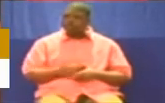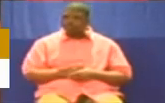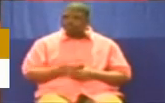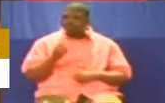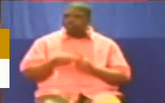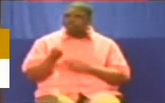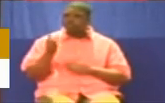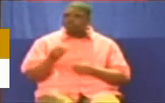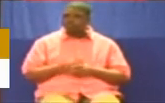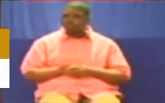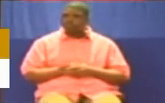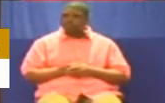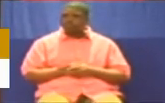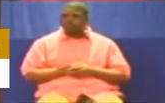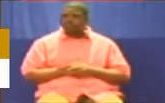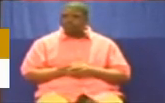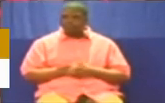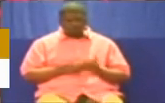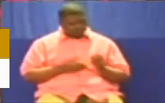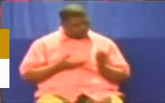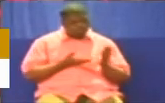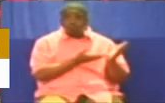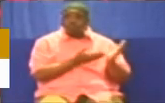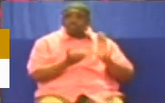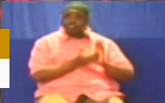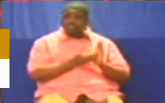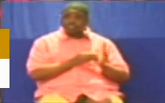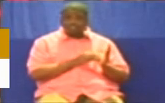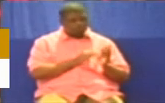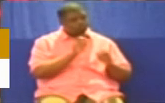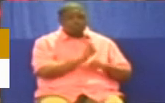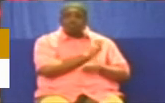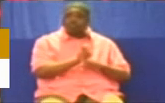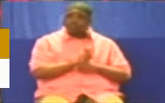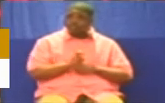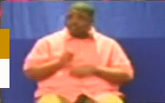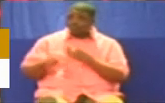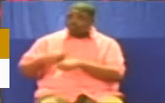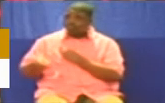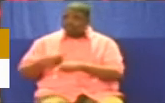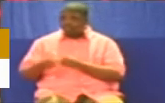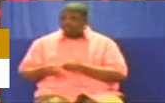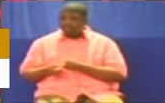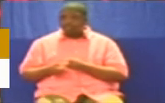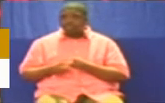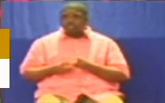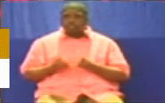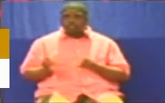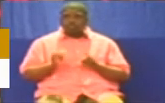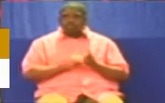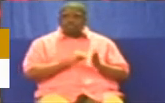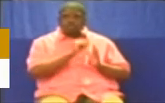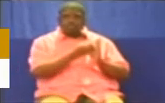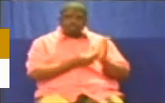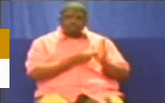tatu, soma tena. Mswada wa sheria kwa ajili ya kusimamia na kuendeleza uvuvi wa bahari kuu pamoja na kuweka masharti bora